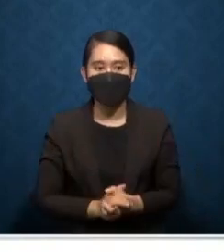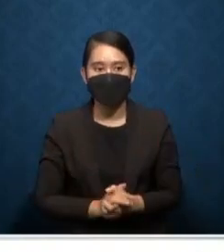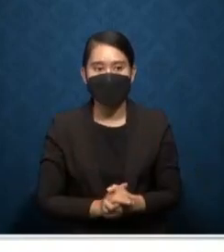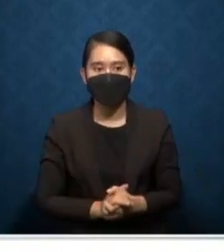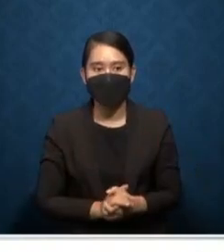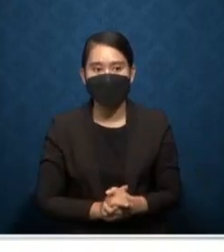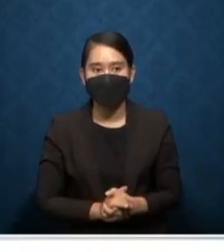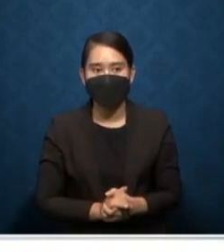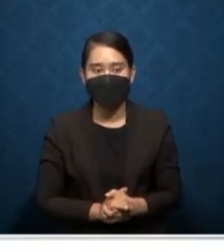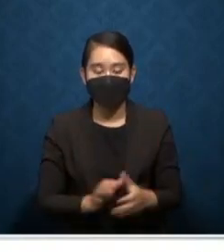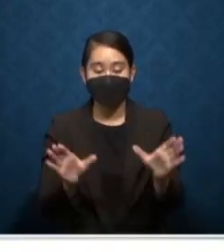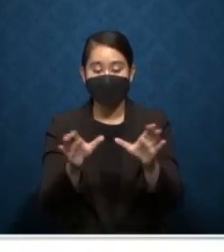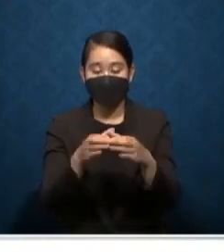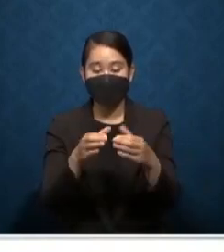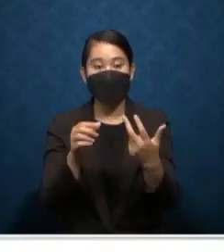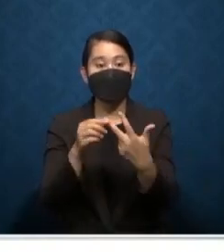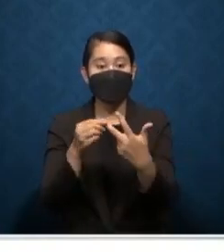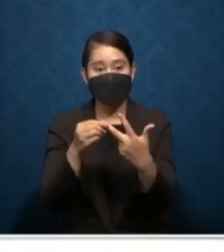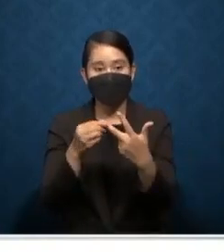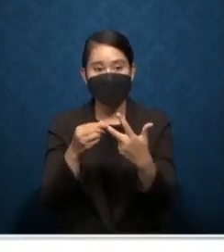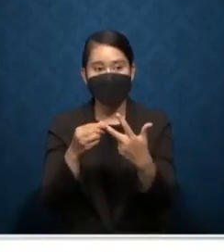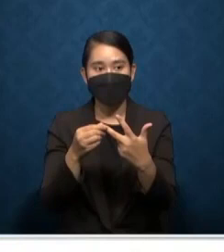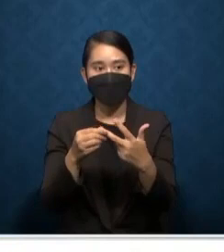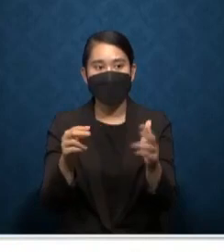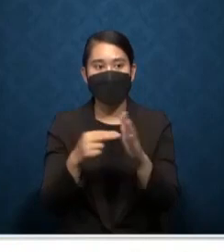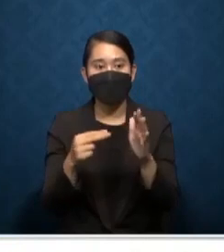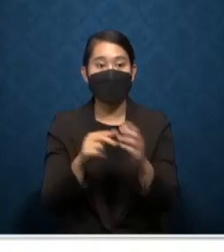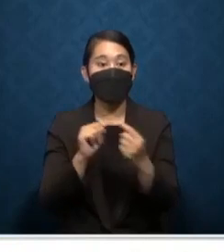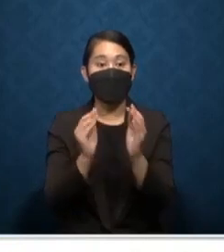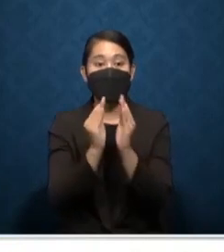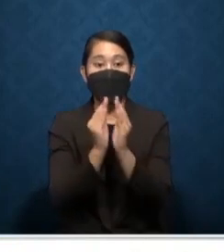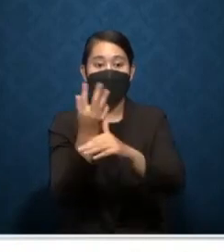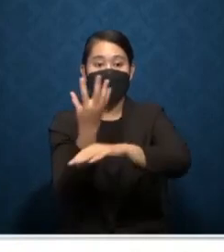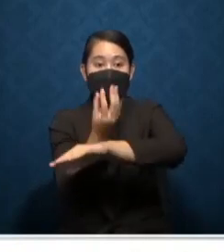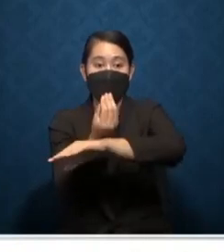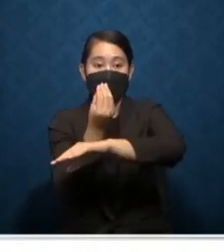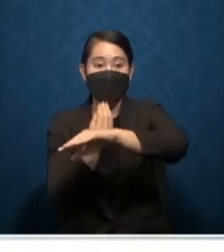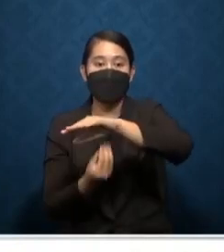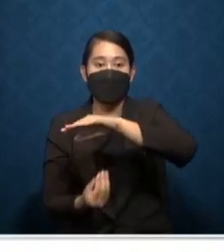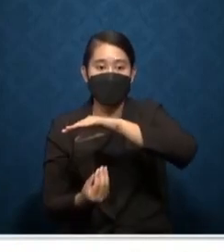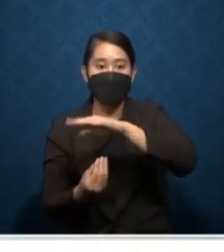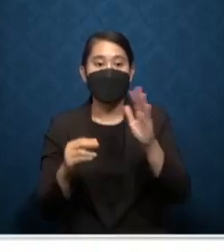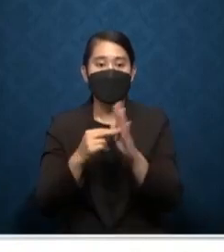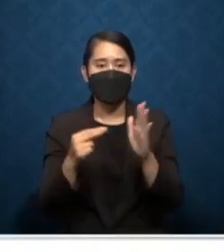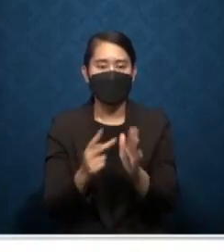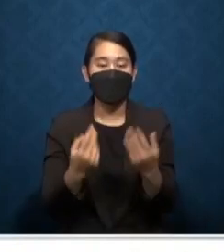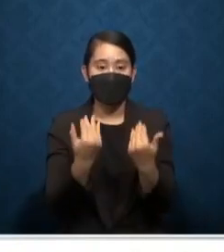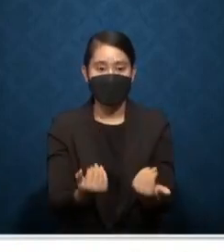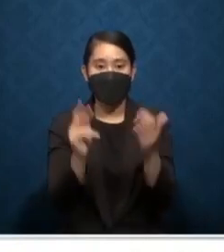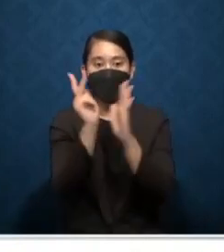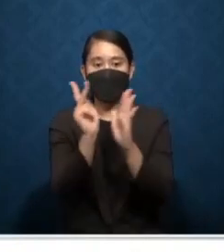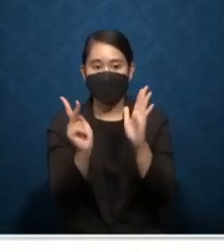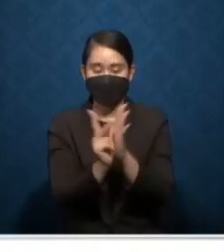กลุมที่สาดเนี่ คือกลุมพวกบัวคน5. ใต้ตรมตรนี้เนี่ย แถมกำลงออกกฎหมาย5.